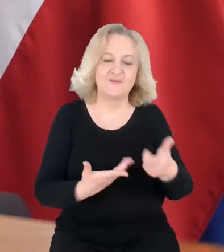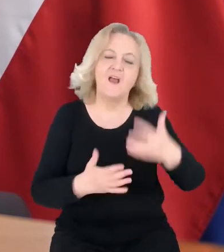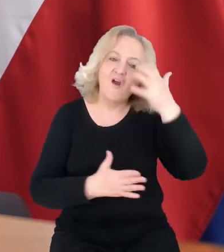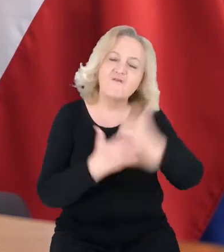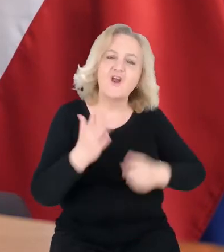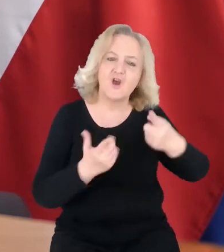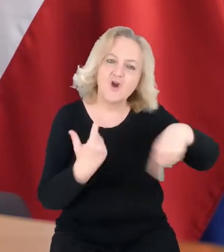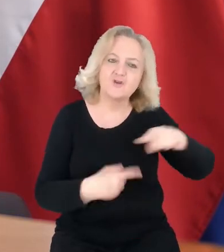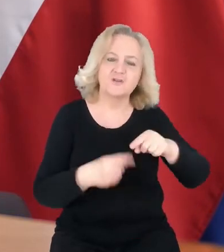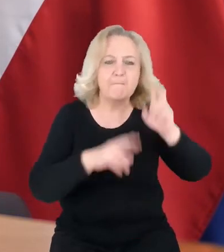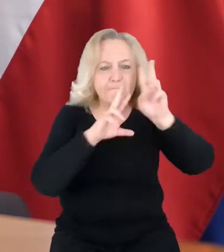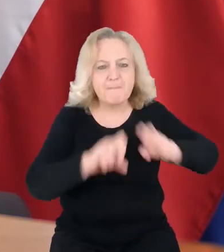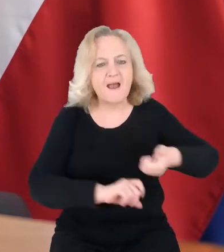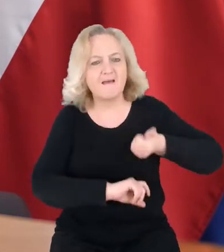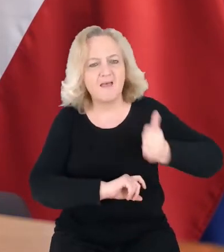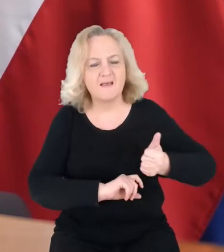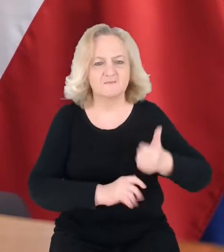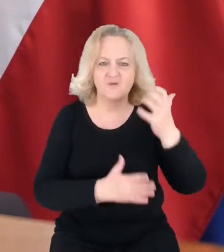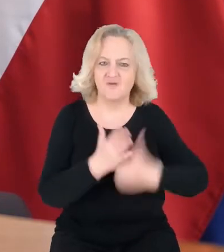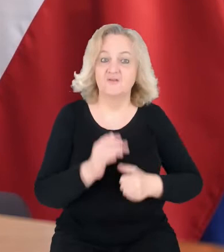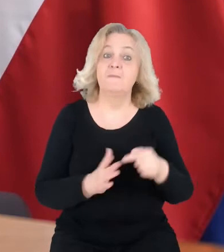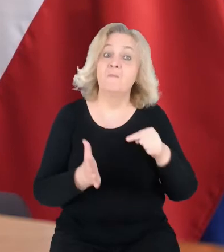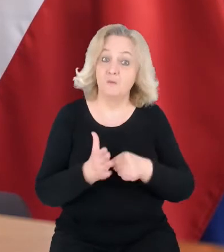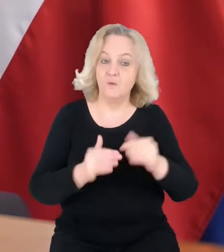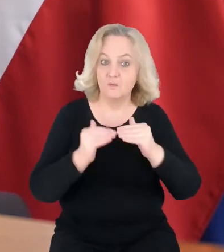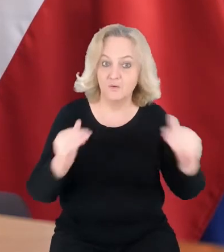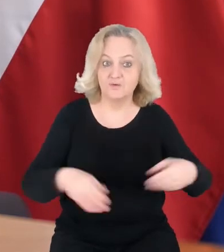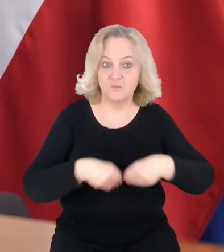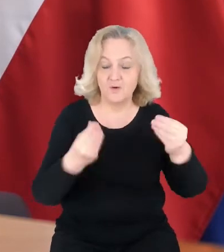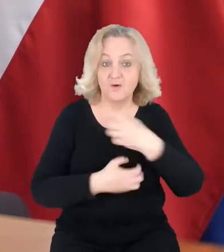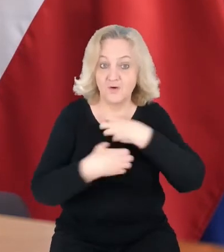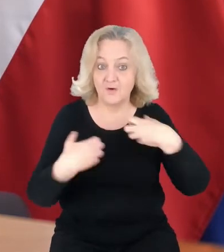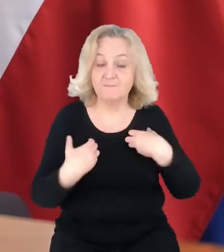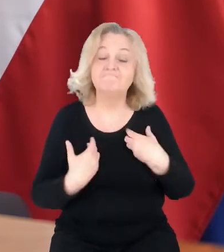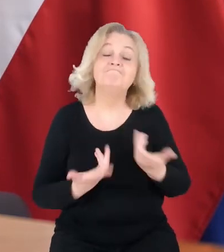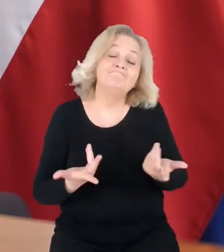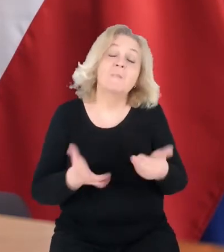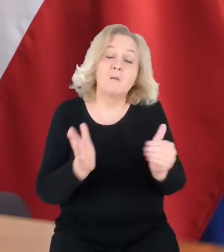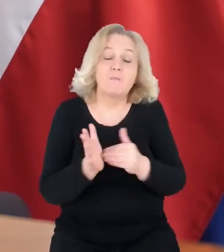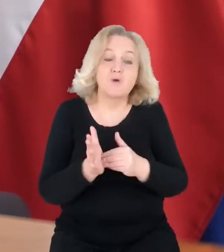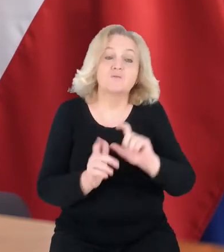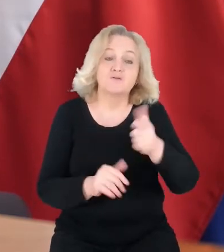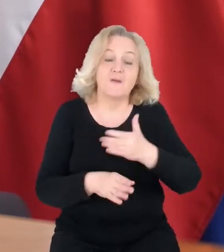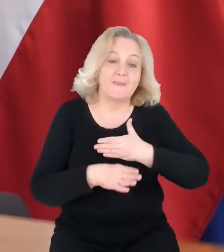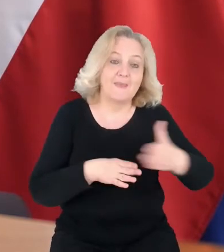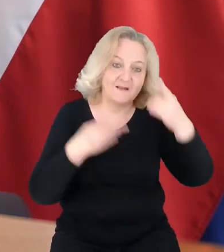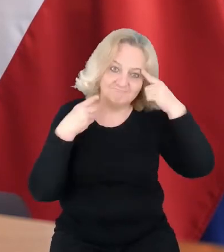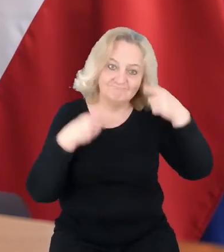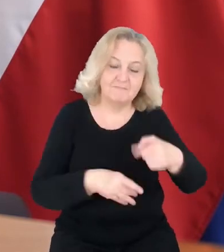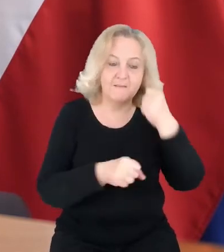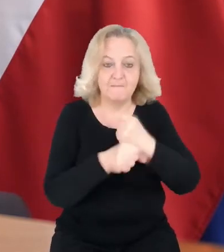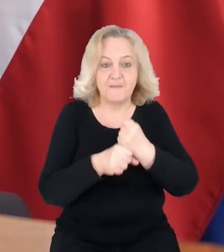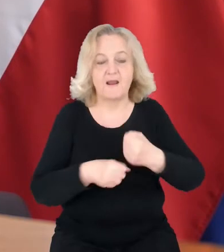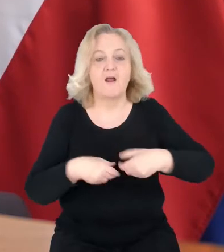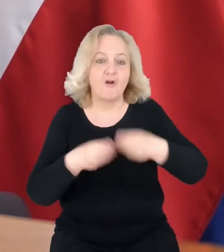zaplecza badawczo-eksperckiego. Na tym etapie rozwoju gospodarczego niezbędne jest dalsze ukierunkowanie prac